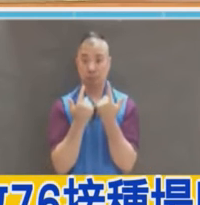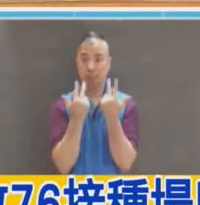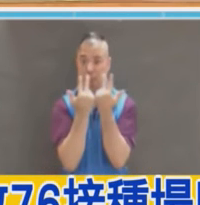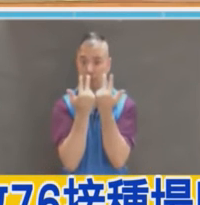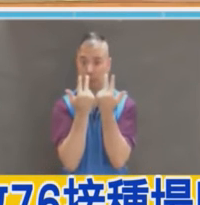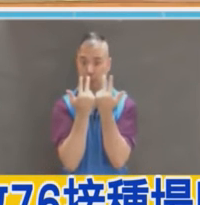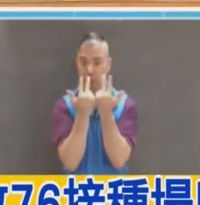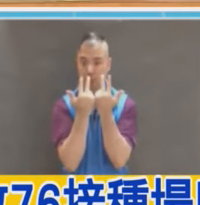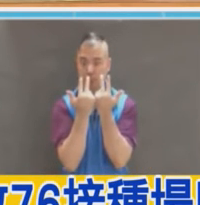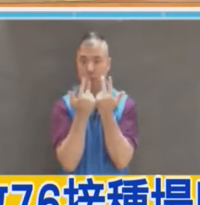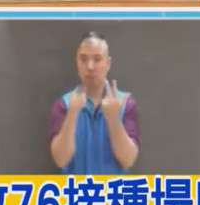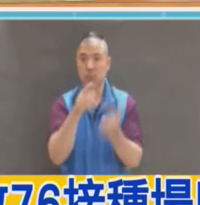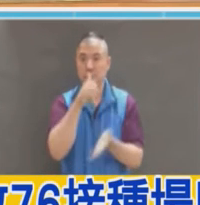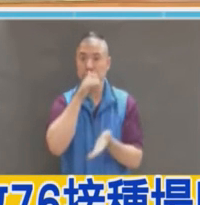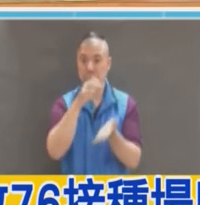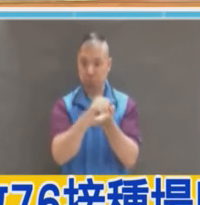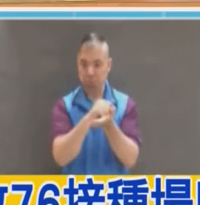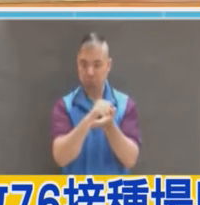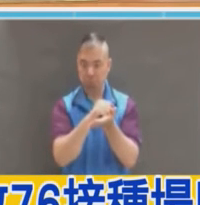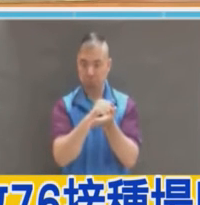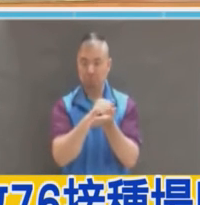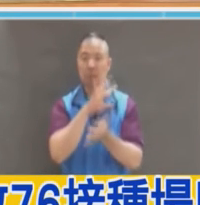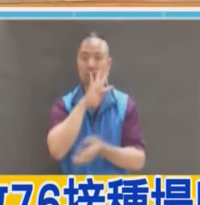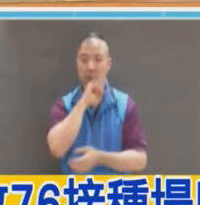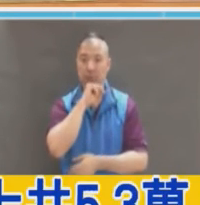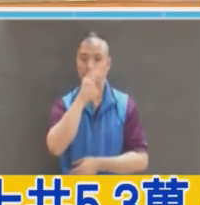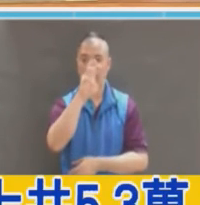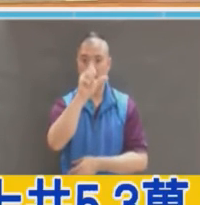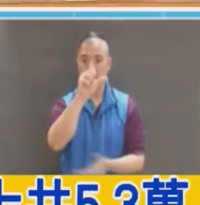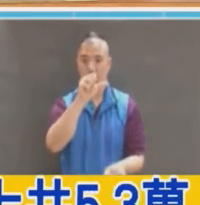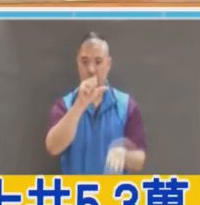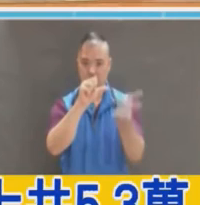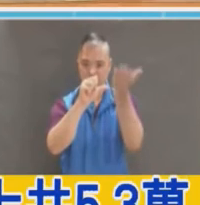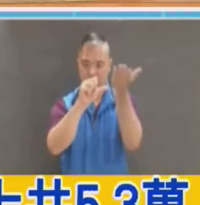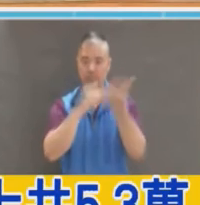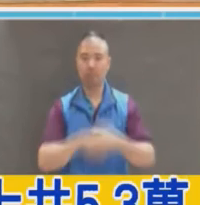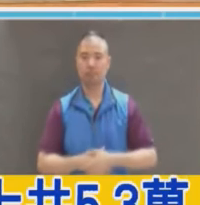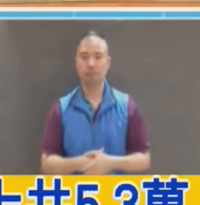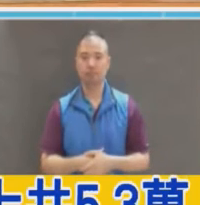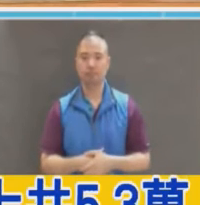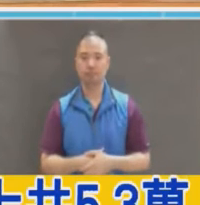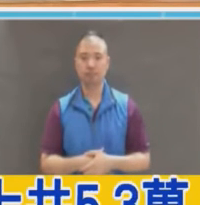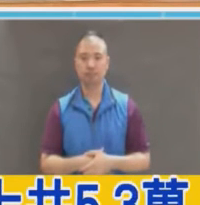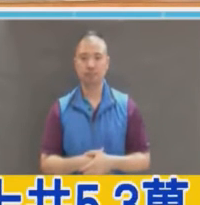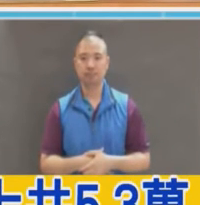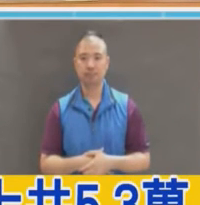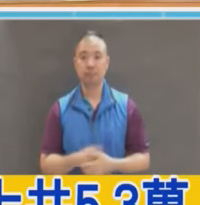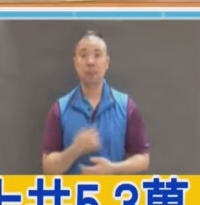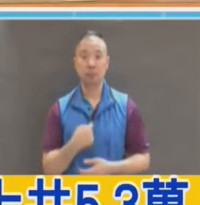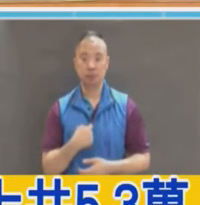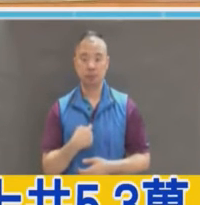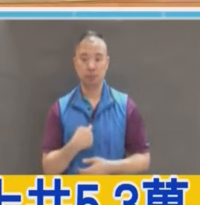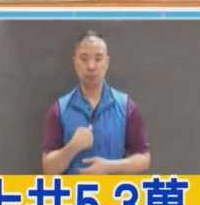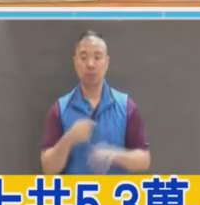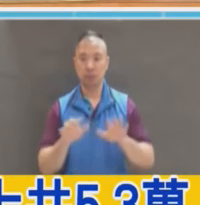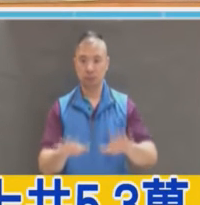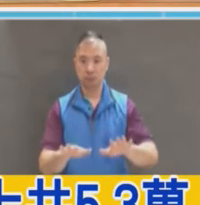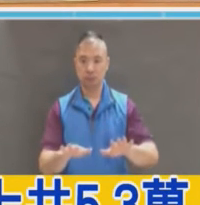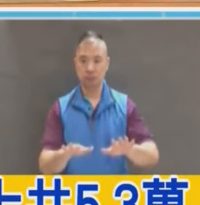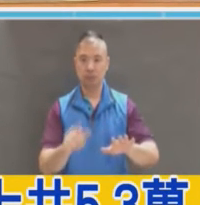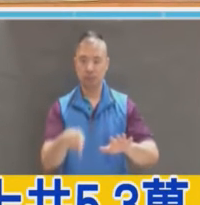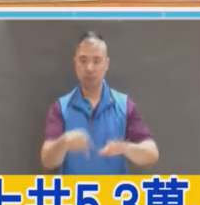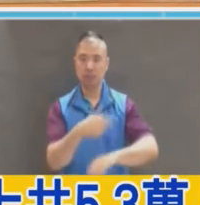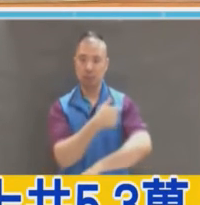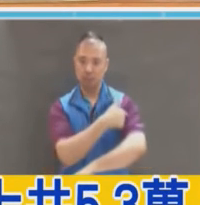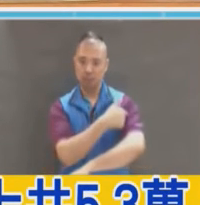住宿型的长照机构，这些2.4万人来接种。所以今天200队的机动队已经